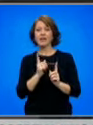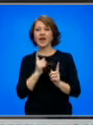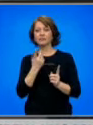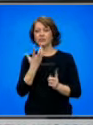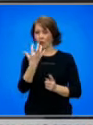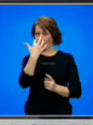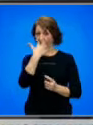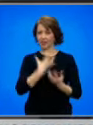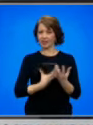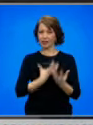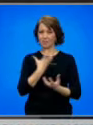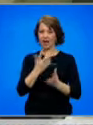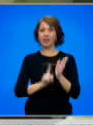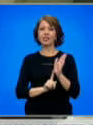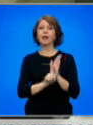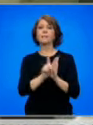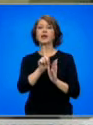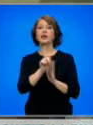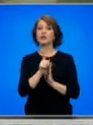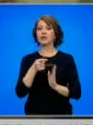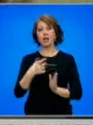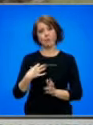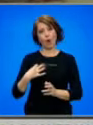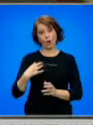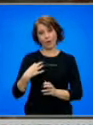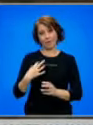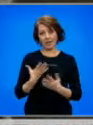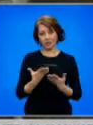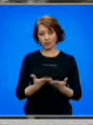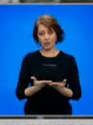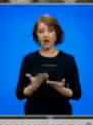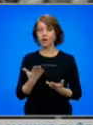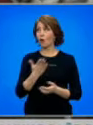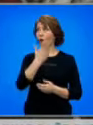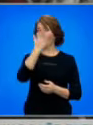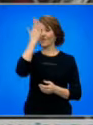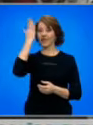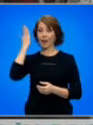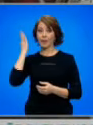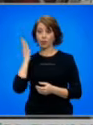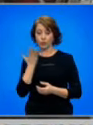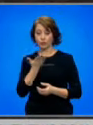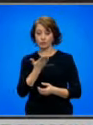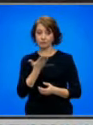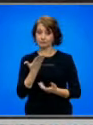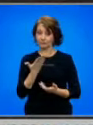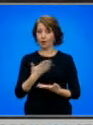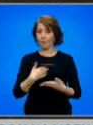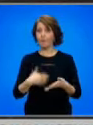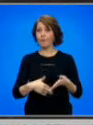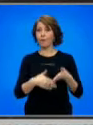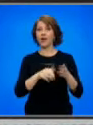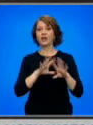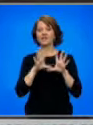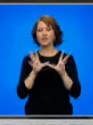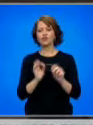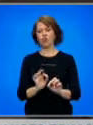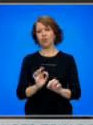огъня, които създадоха, има реална опасност. Но времето оказа голямо влияние, че всичко беше на